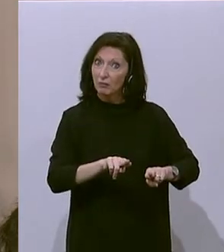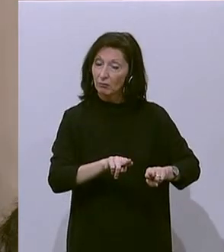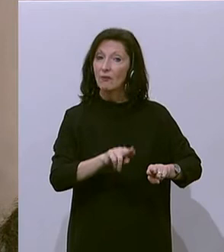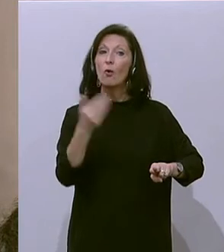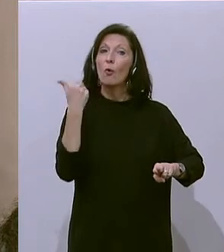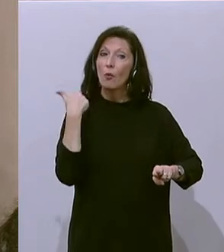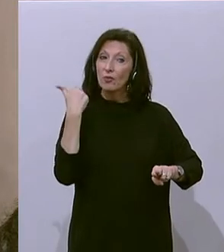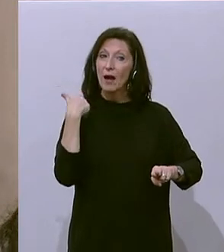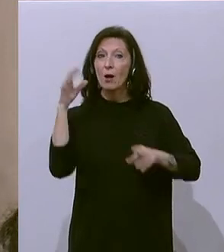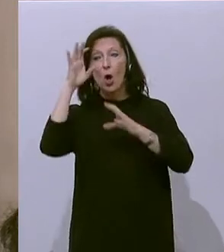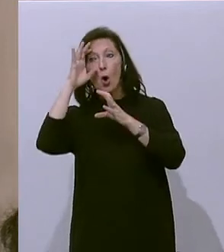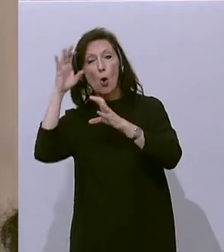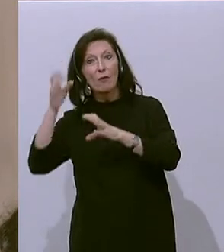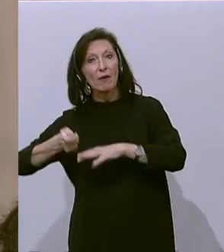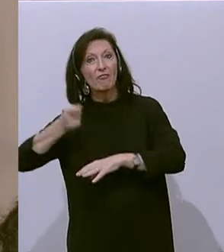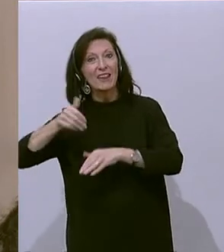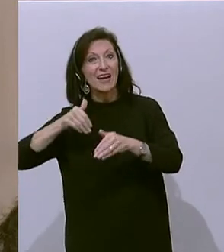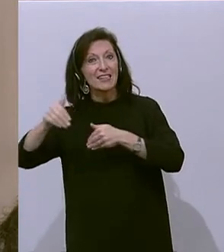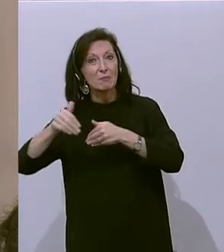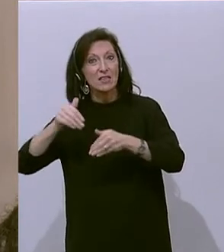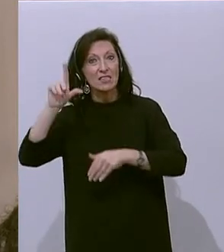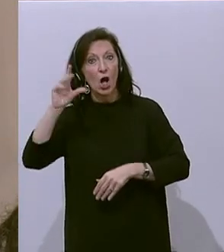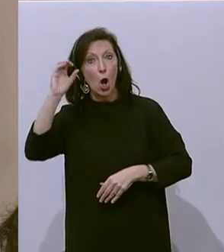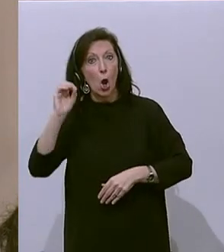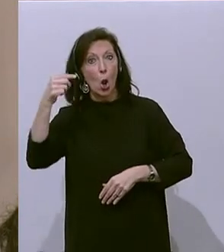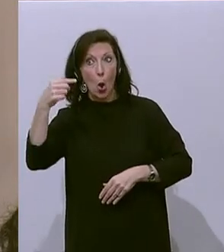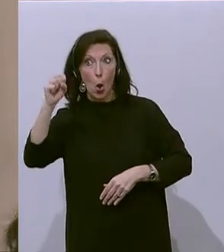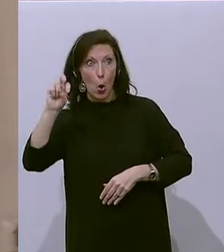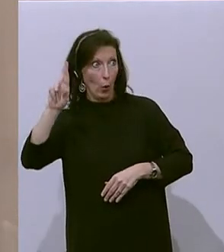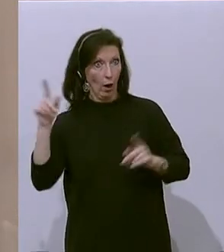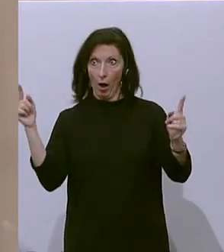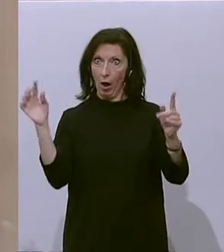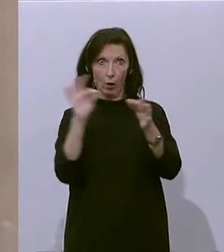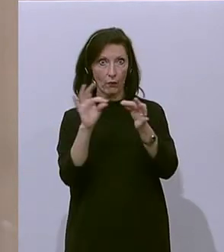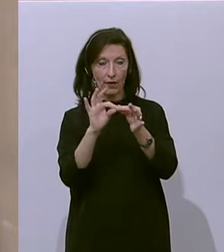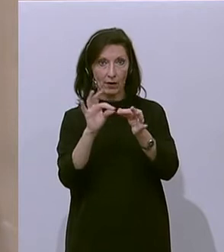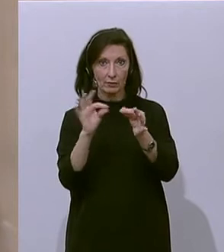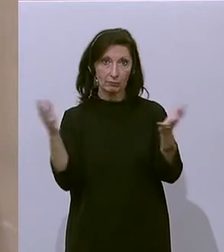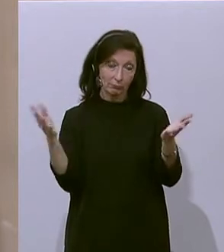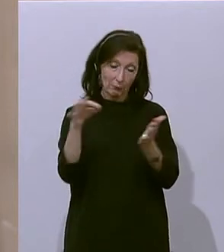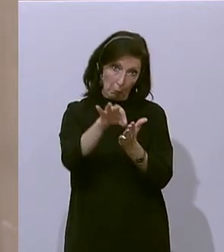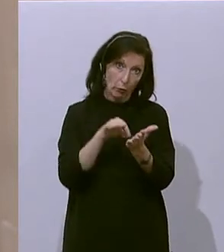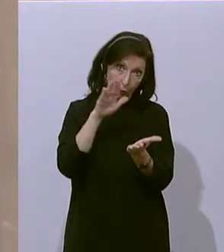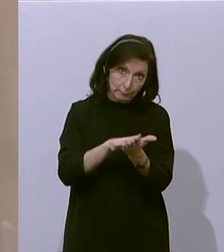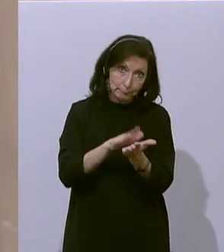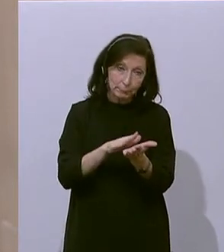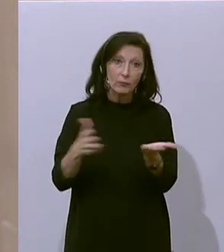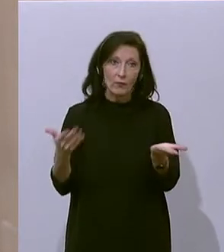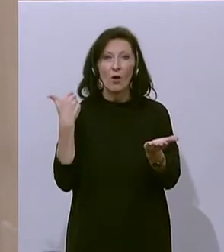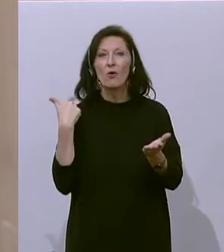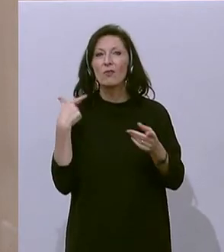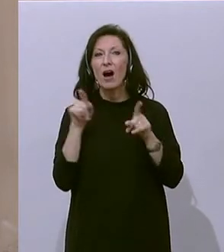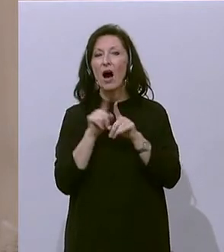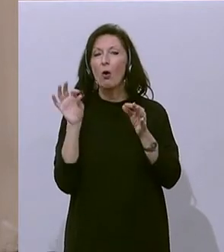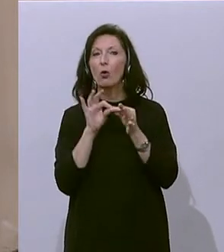dem damaligen ÖVP-Finanzminister Hartwig Löger. Und es gab, und das legen die anderen Protokolle auch nahe, auch